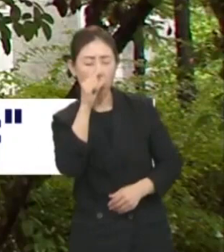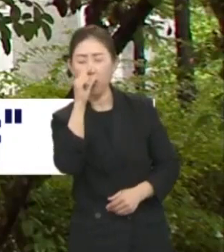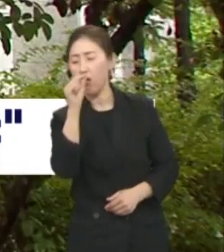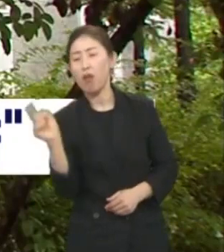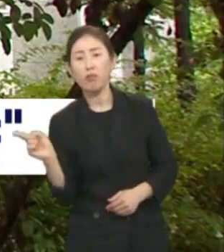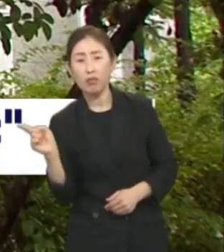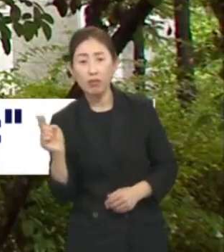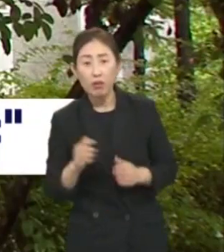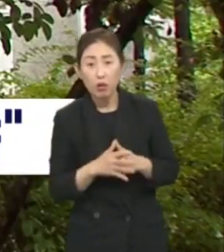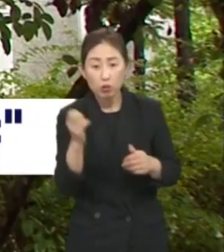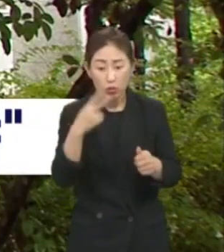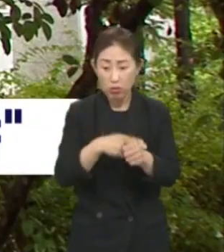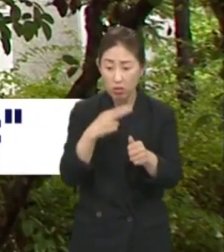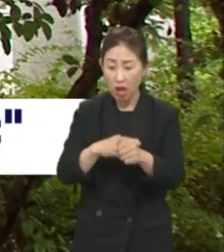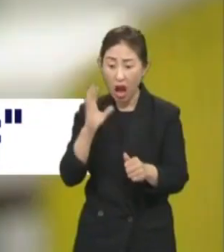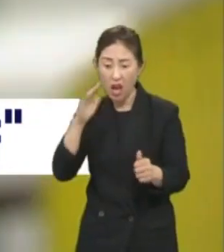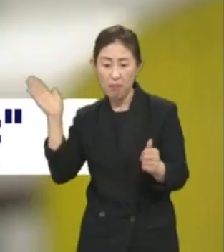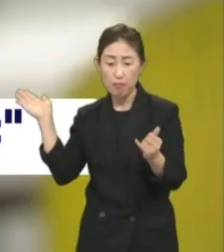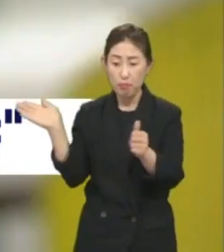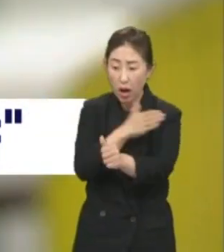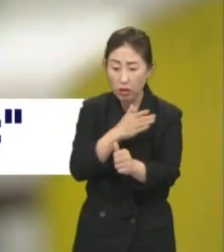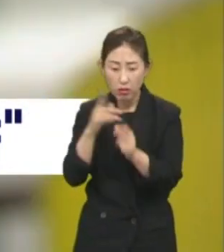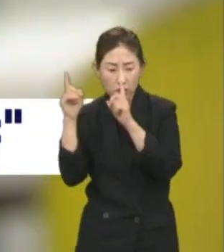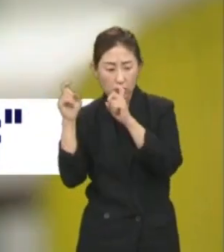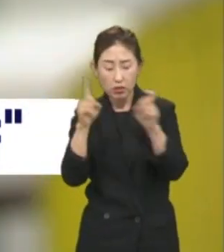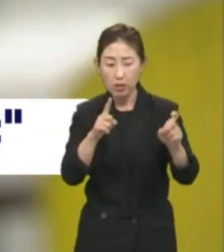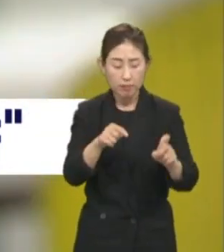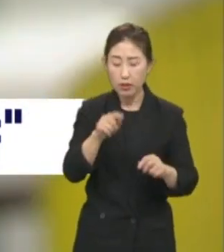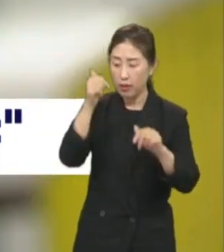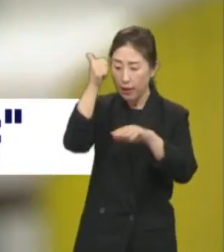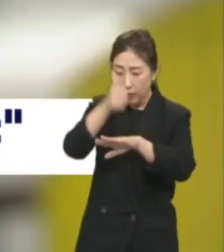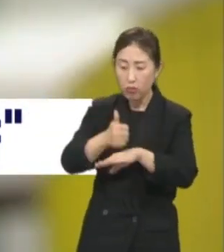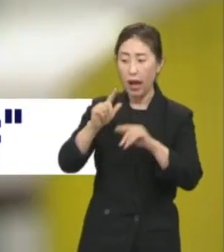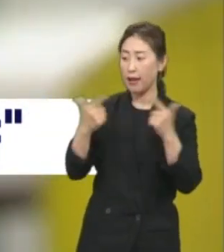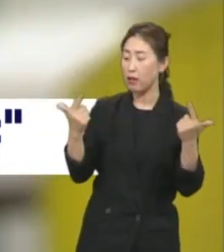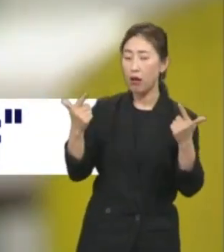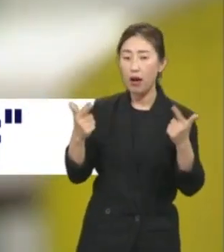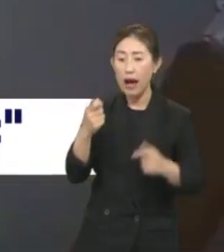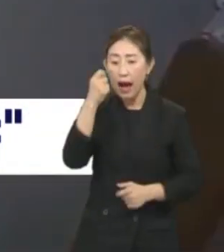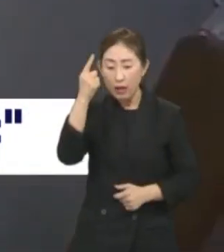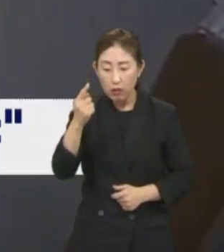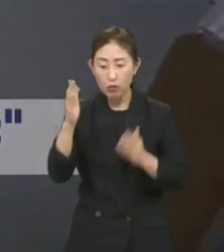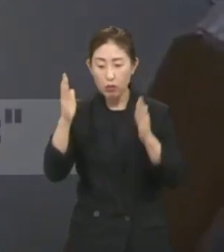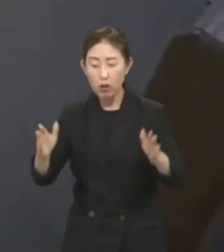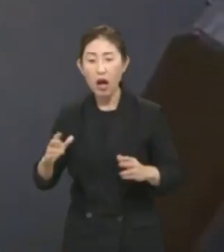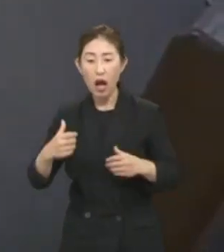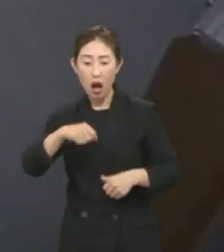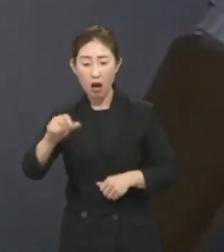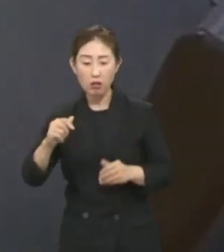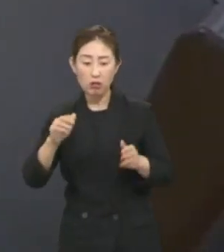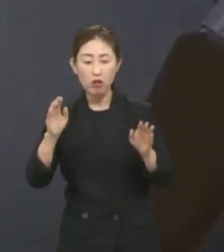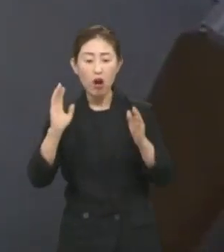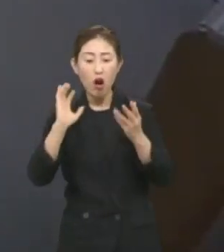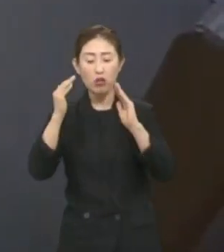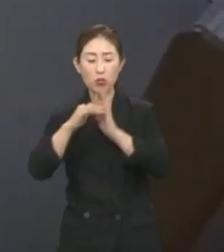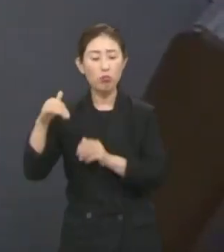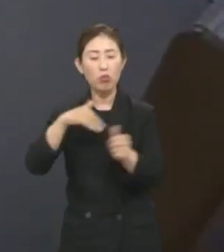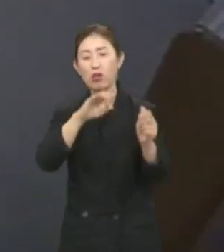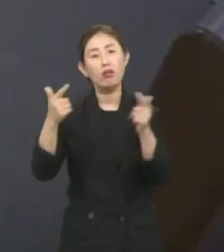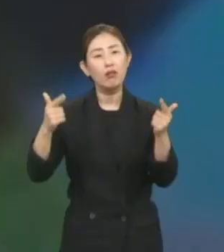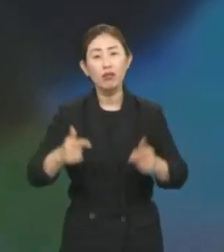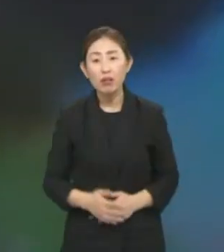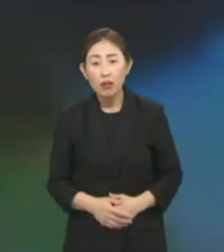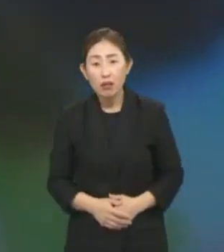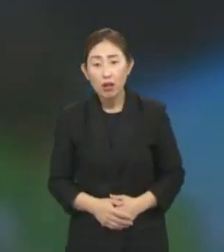보였고 교사가 아이를 때렸다고 의심했다가 아닌 걸로 밝혀지자 한 달간 아이를 출석시키지 않았다는 겁니다.